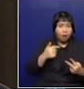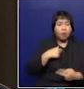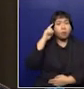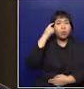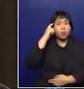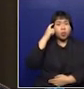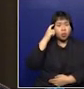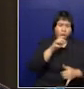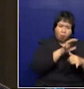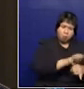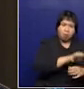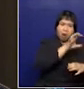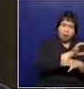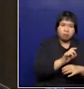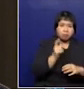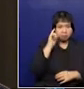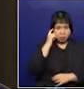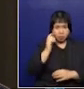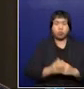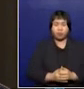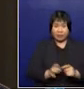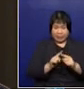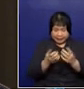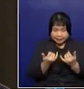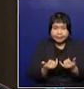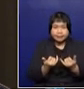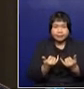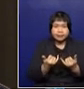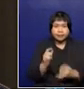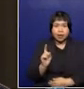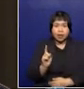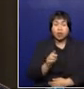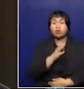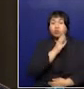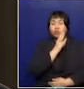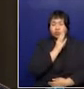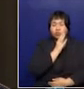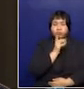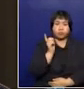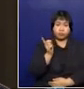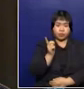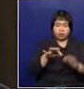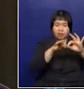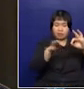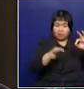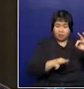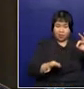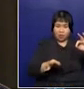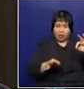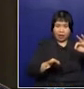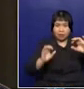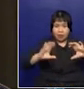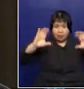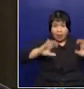คุกคามหรือไม่คุกคามนะแต่มาตรงนี้สิครับสำคัญฮะสมมุติเขาเขียนไว้หัวข้อที่3บอกยุบสภ